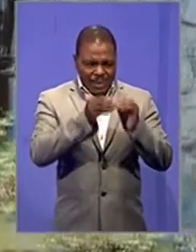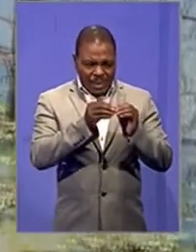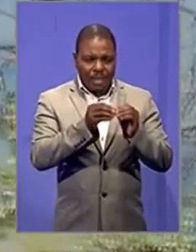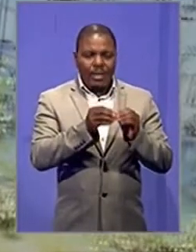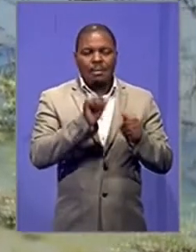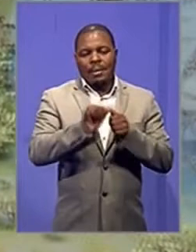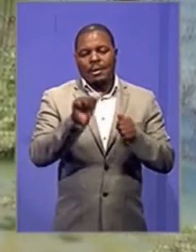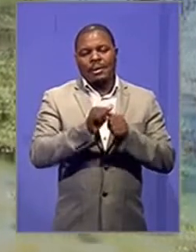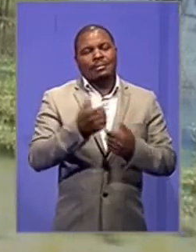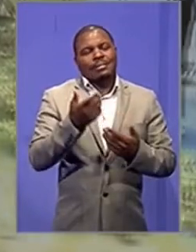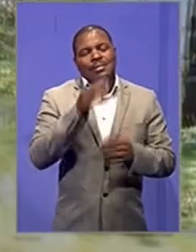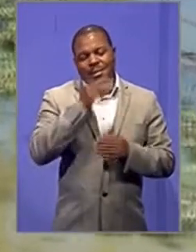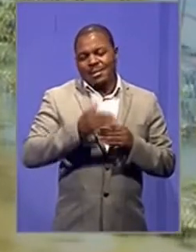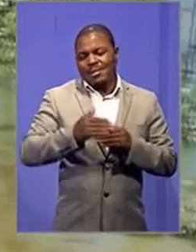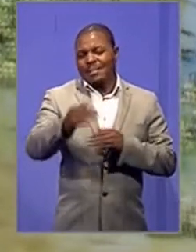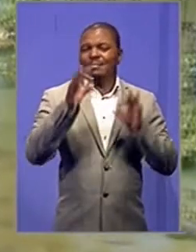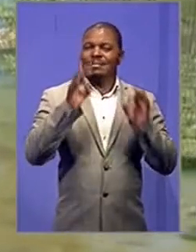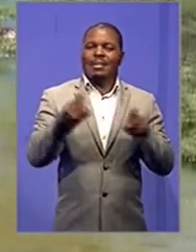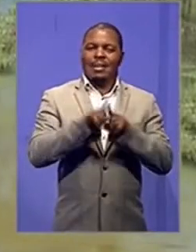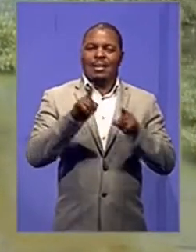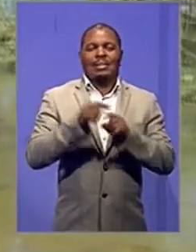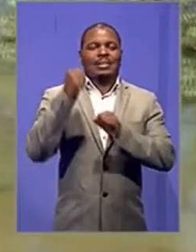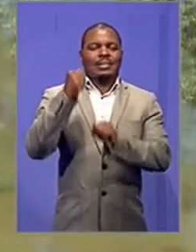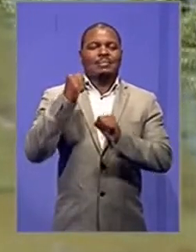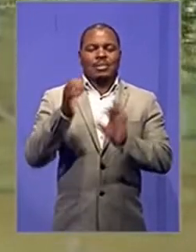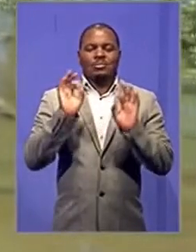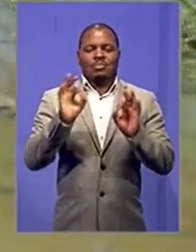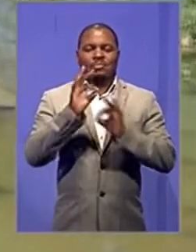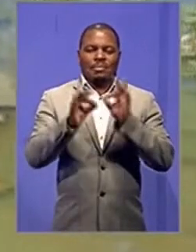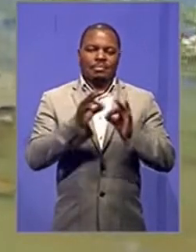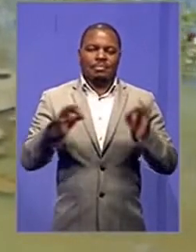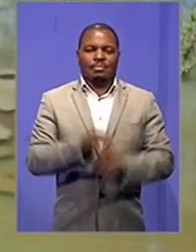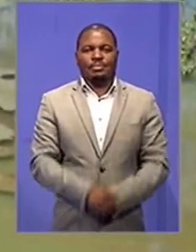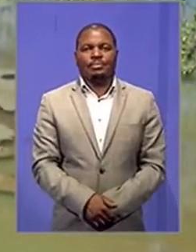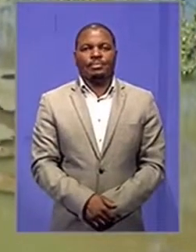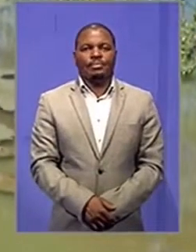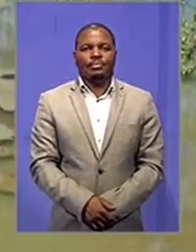Keresemose go tswa go masepala wa bone. Palesa Moeti, SABC News, Bloemfontein.